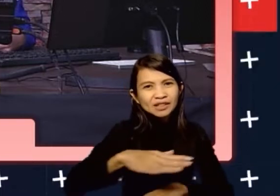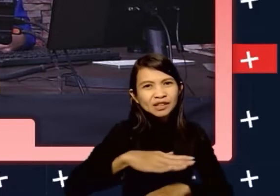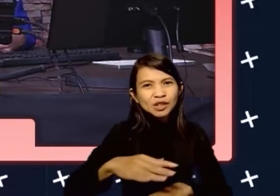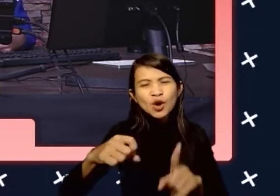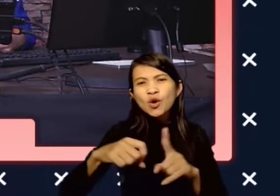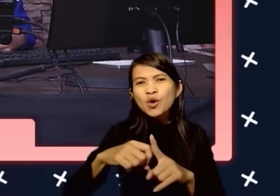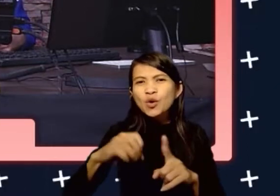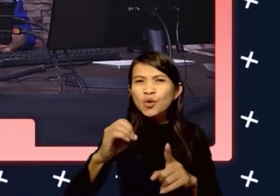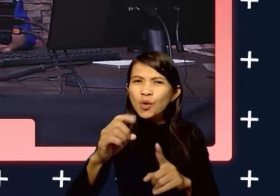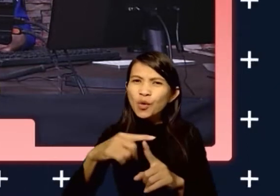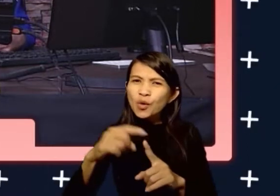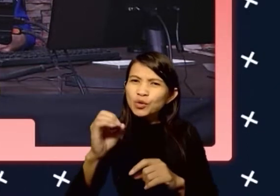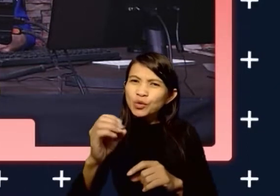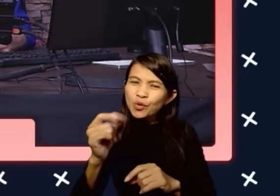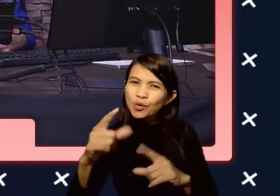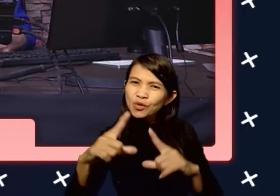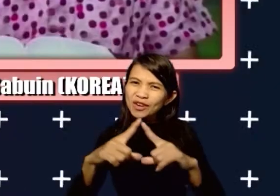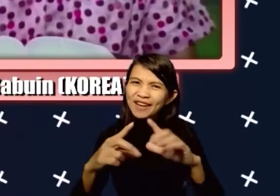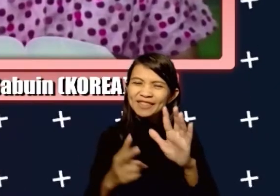Silakan pendeta untuk penjelasannya.